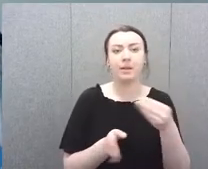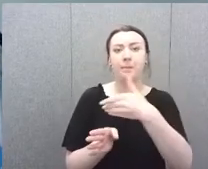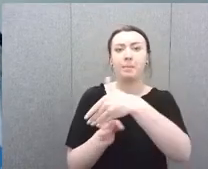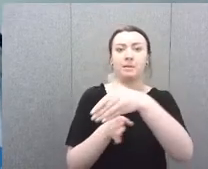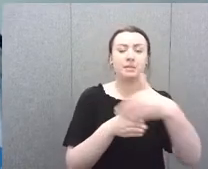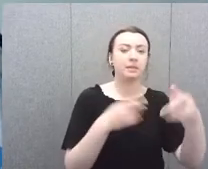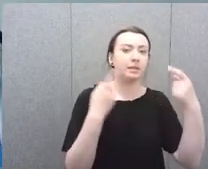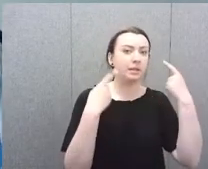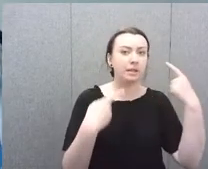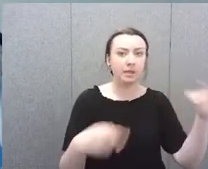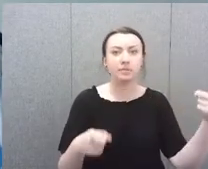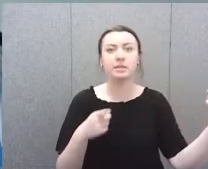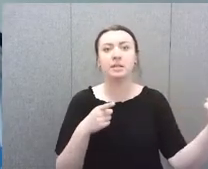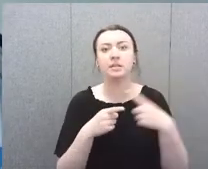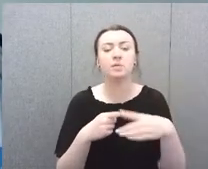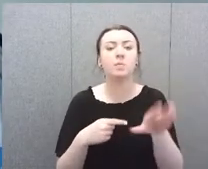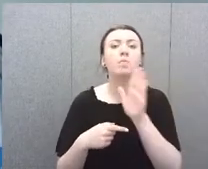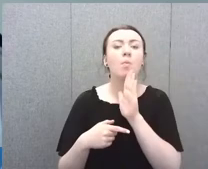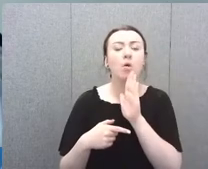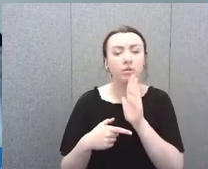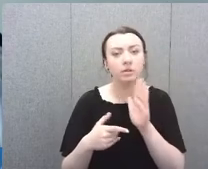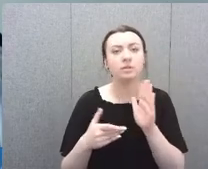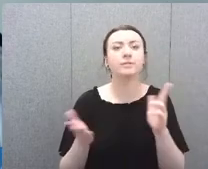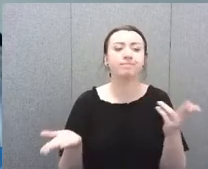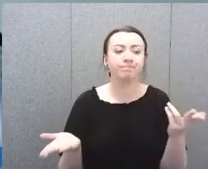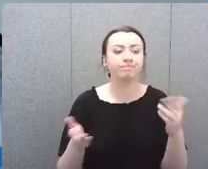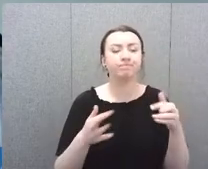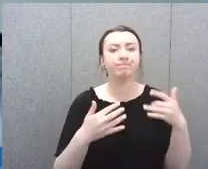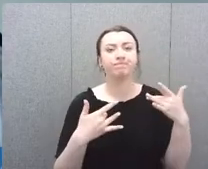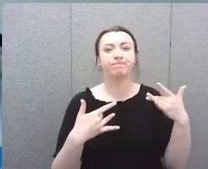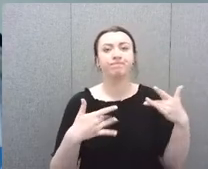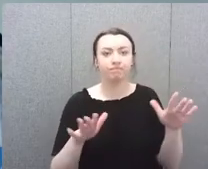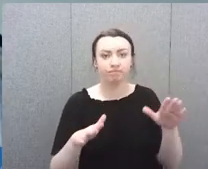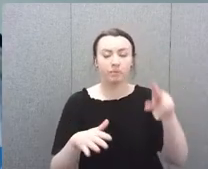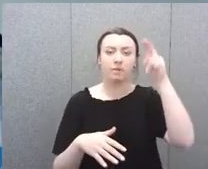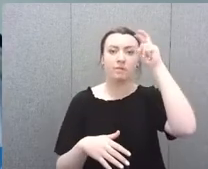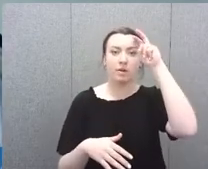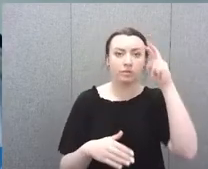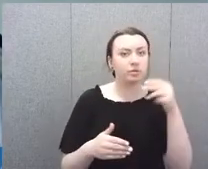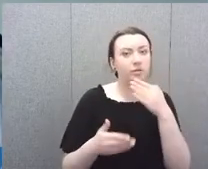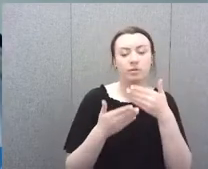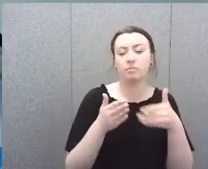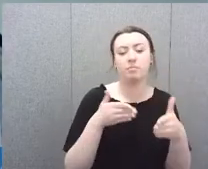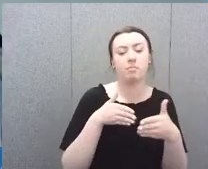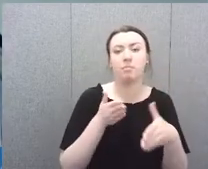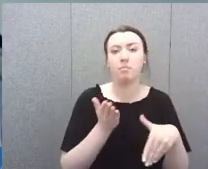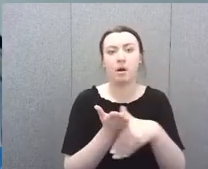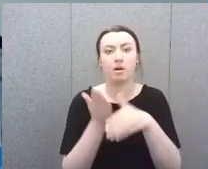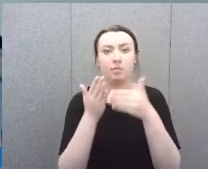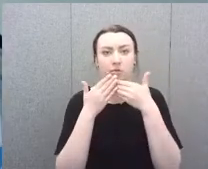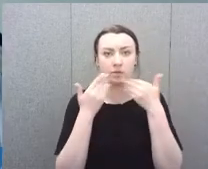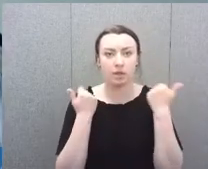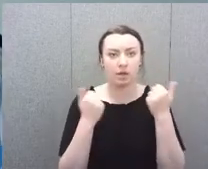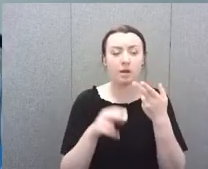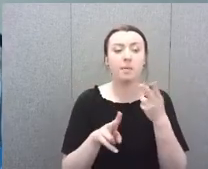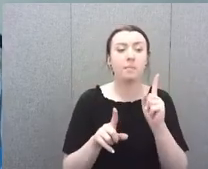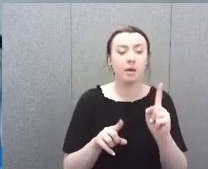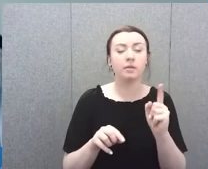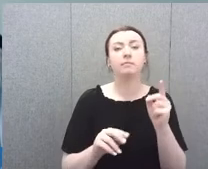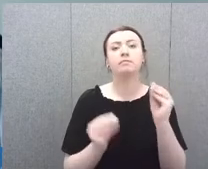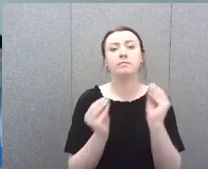а партии не поддерживают женщин на местном уровне.